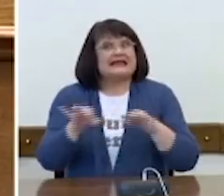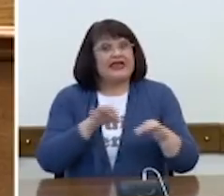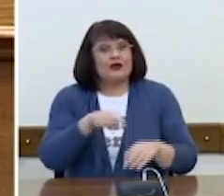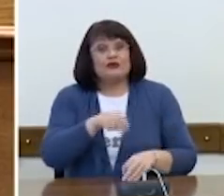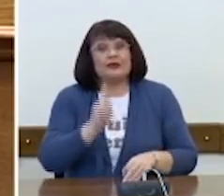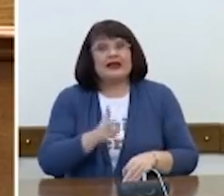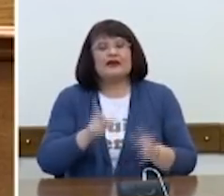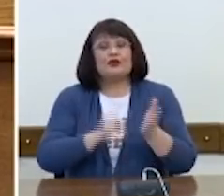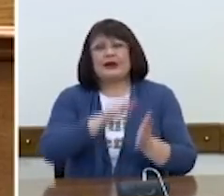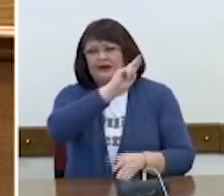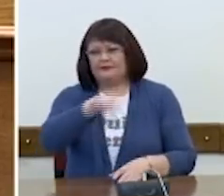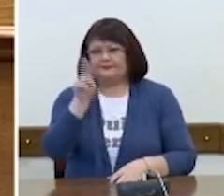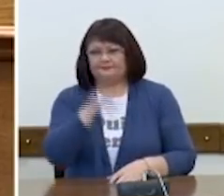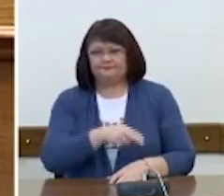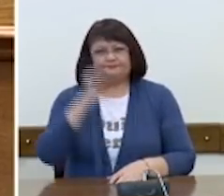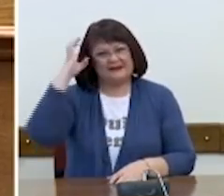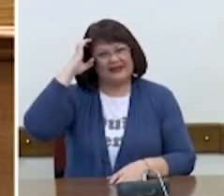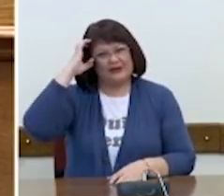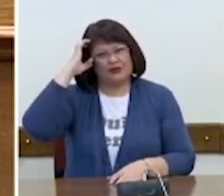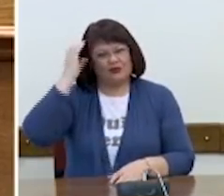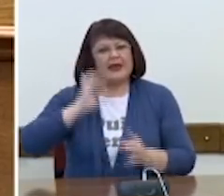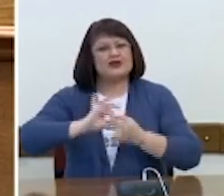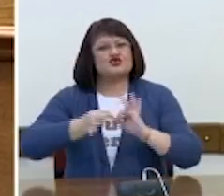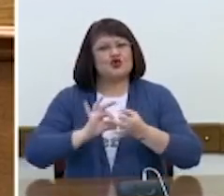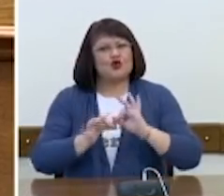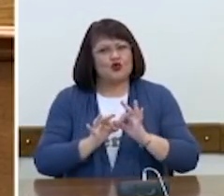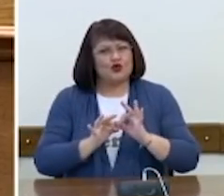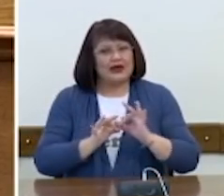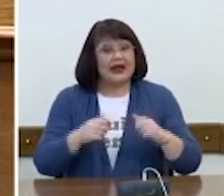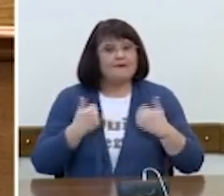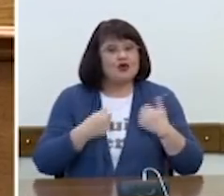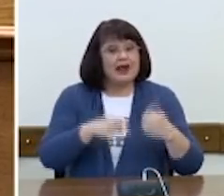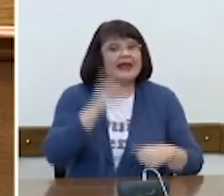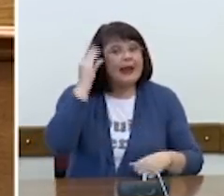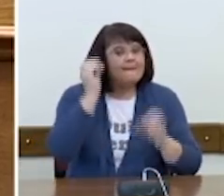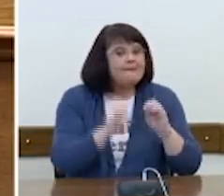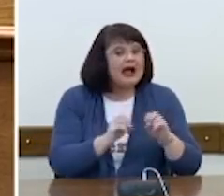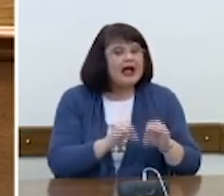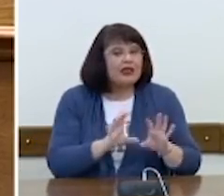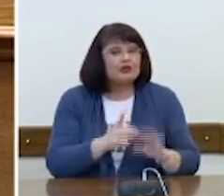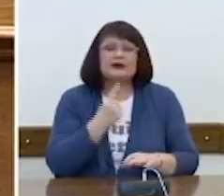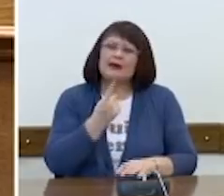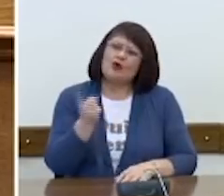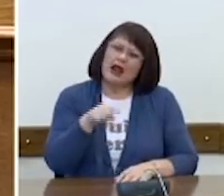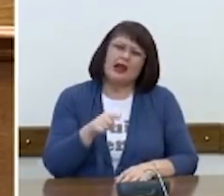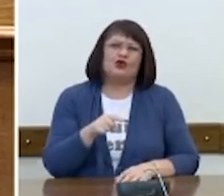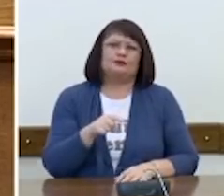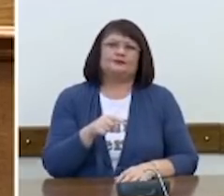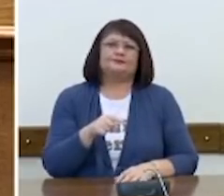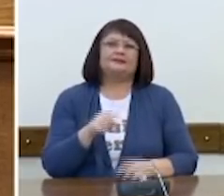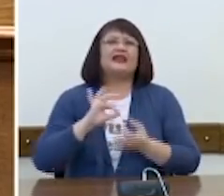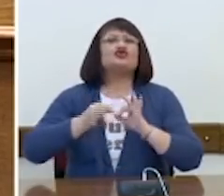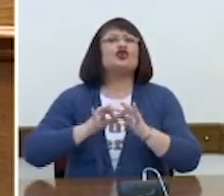να θυμούνται λίγο την ιστορία οι παλιότεροι και να μαθαίνουν οι νεότεροι, να αναφερθούμε σε μια άλλη ηρωνία της